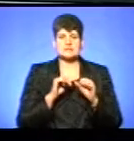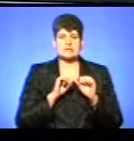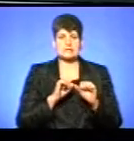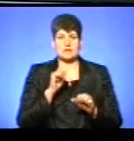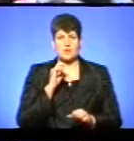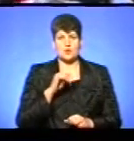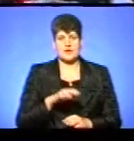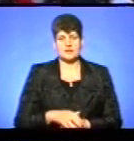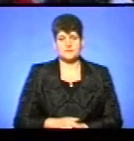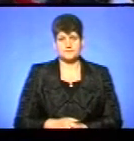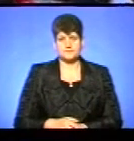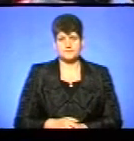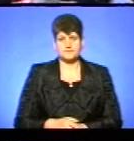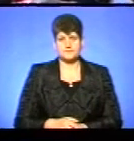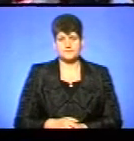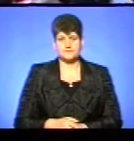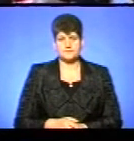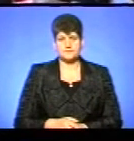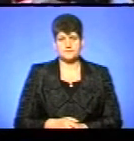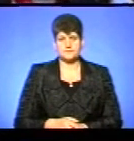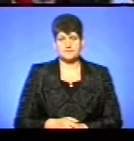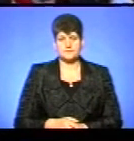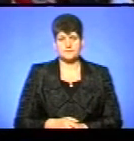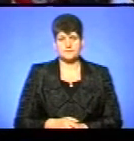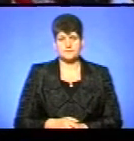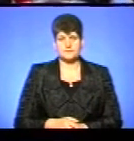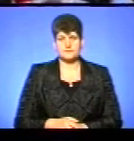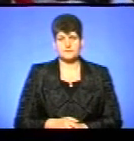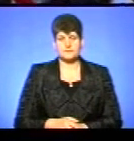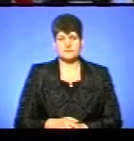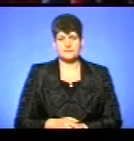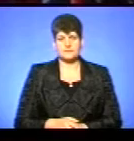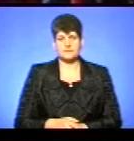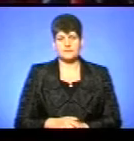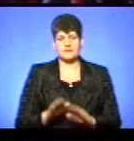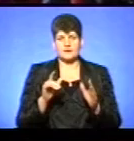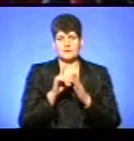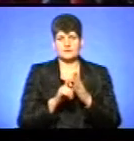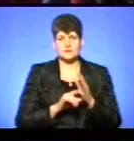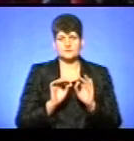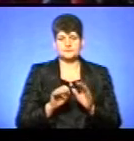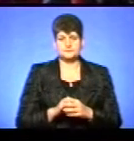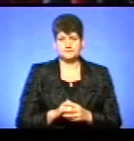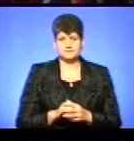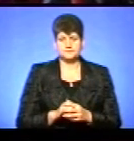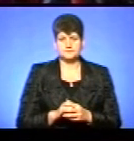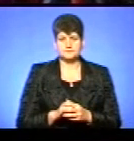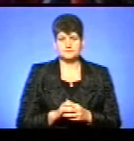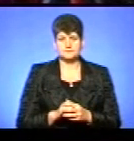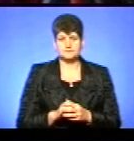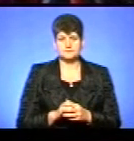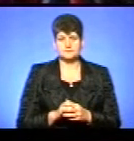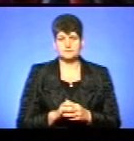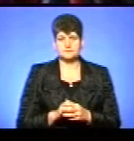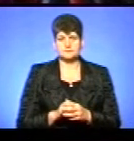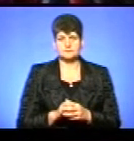України. Люблю твої ліси і поля, я звідусіх до тебе лину, святая земля ти моя. Щось тихо шепочуть собі